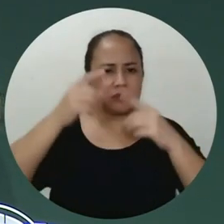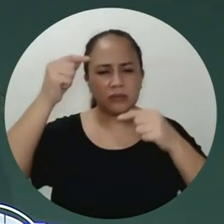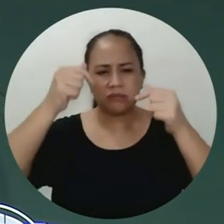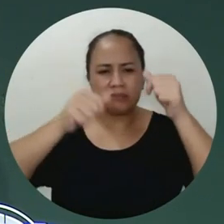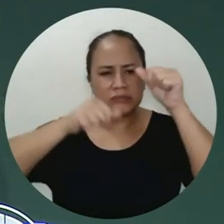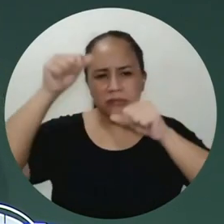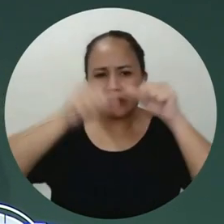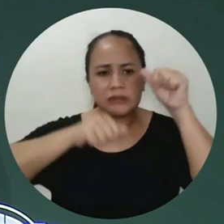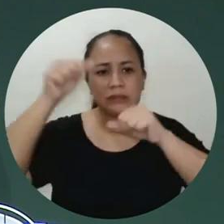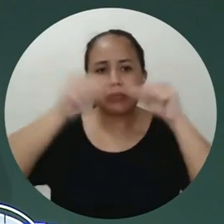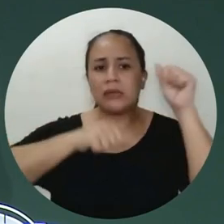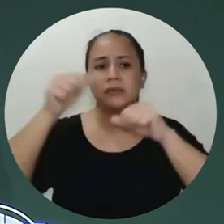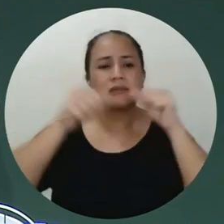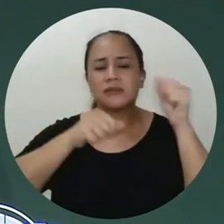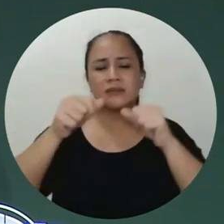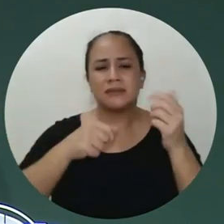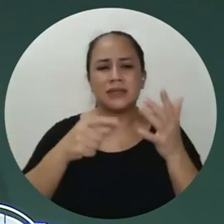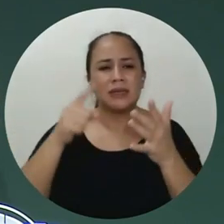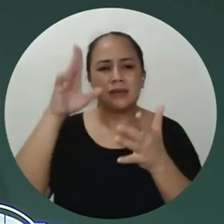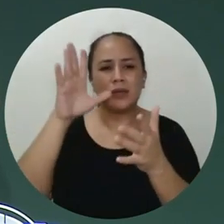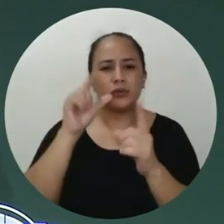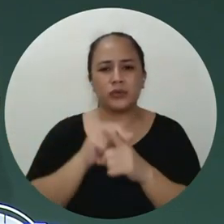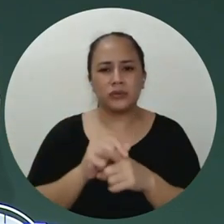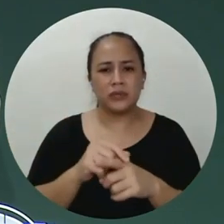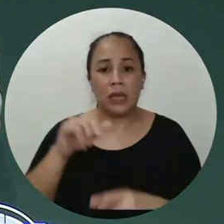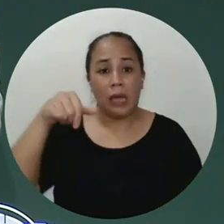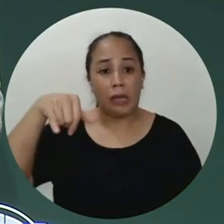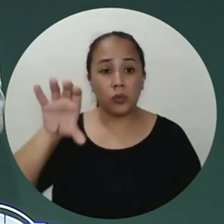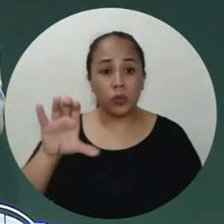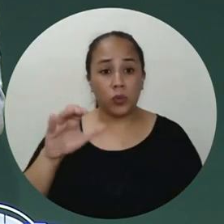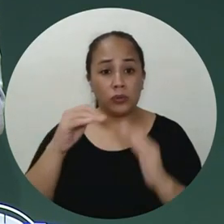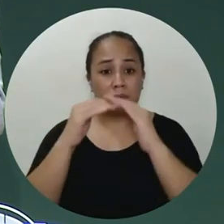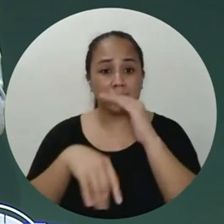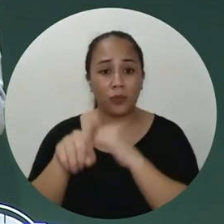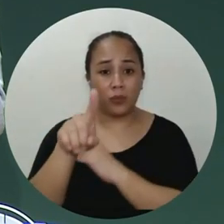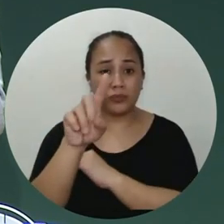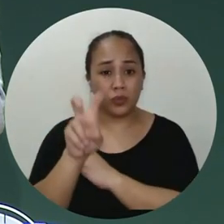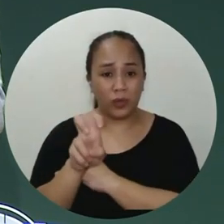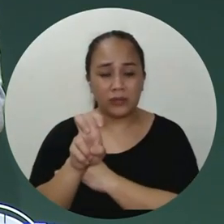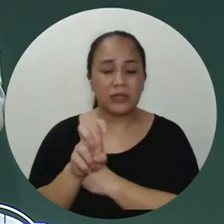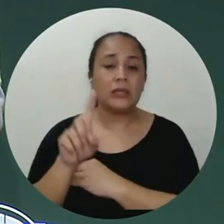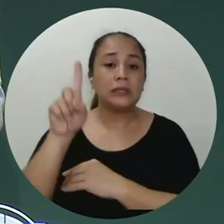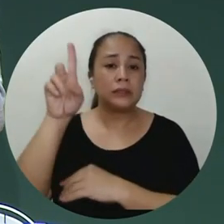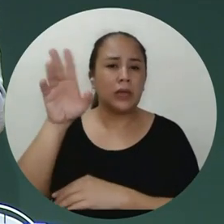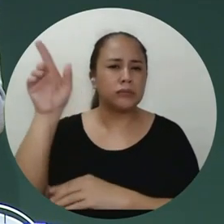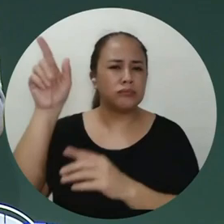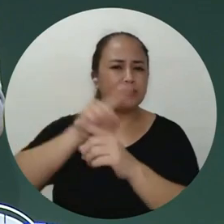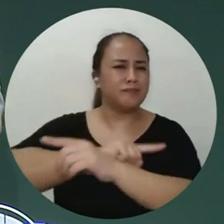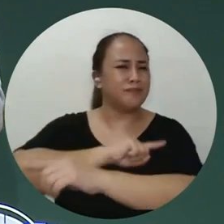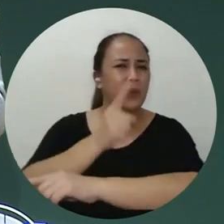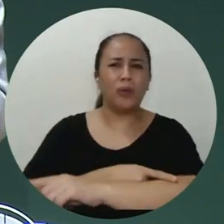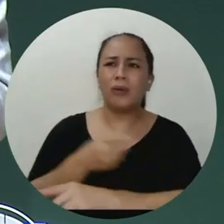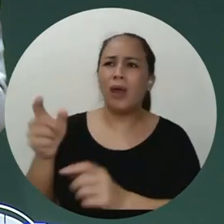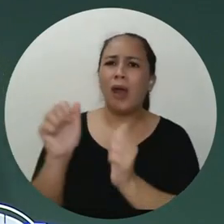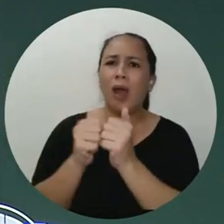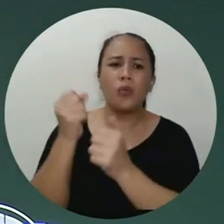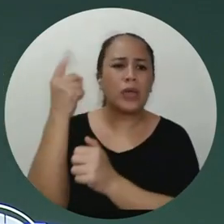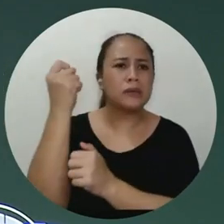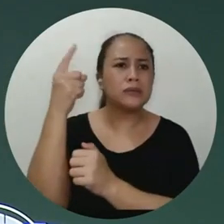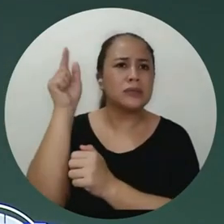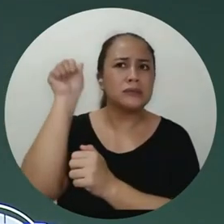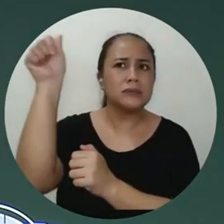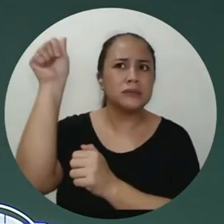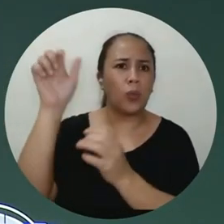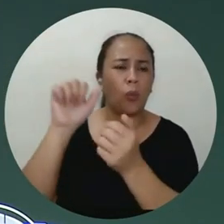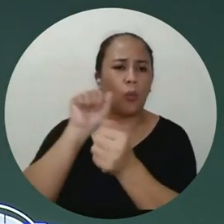than 200. 하나님이 전능하신데 우리가 이해가 되겠어요? So God is almighty. How could we possibly understand? His work. 예수는 물위를 걸었다 이해되냐고요?